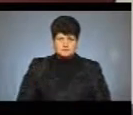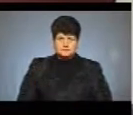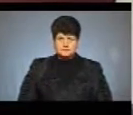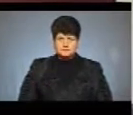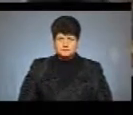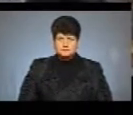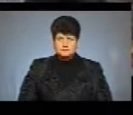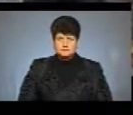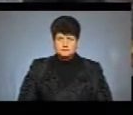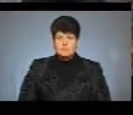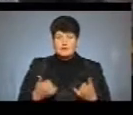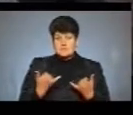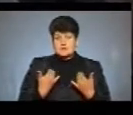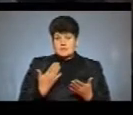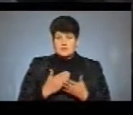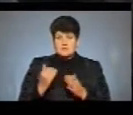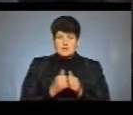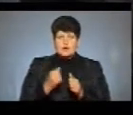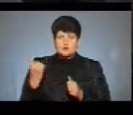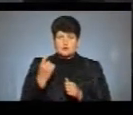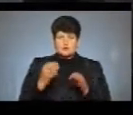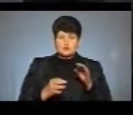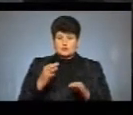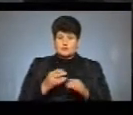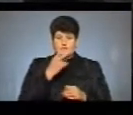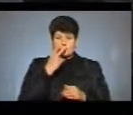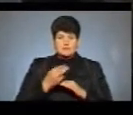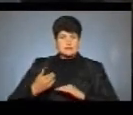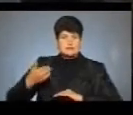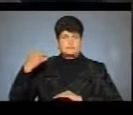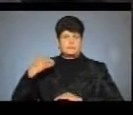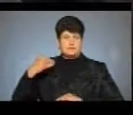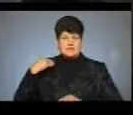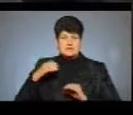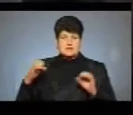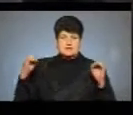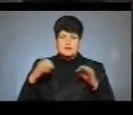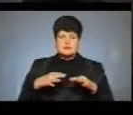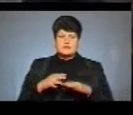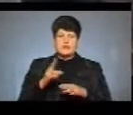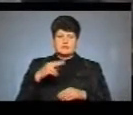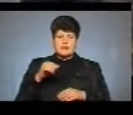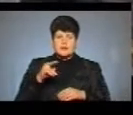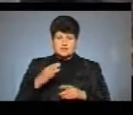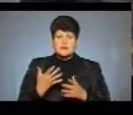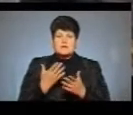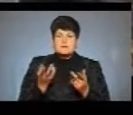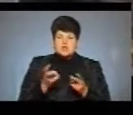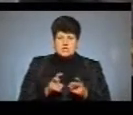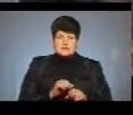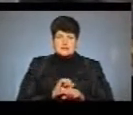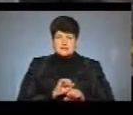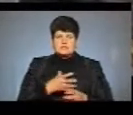Лазорик. Ми знаходимося біля господарського суду. Ви бачите, за моєю спиною зібралися дачники, які прийшли сьогодні відстоювати